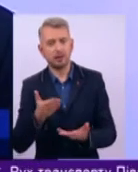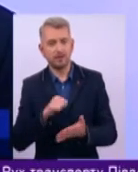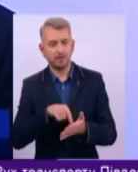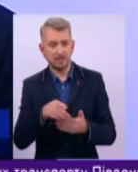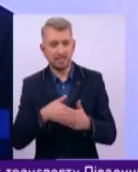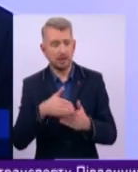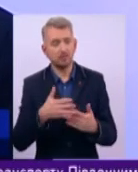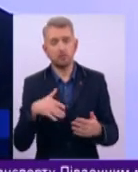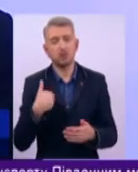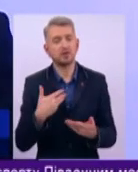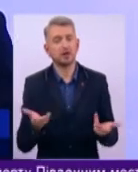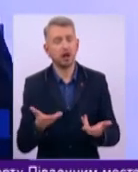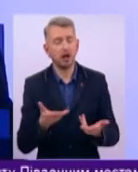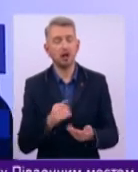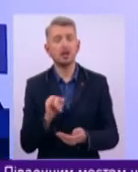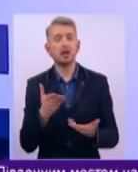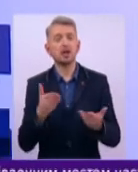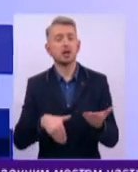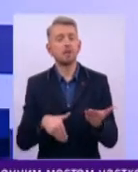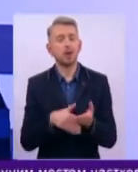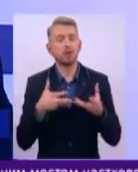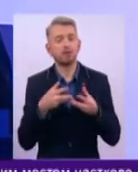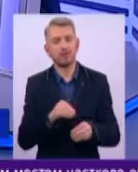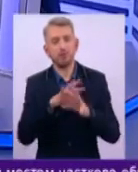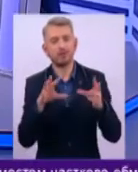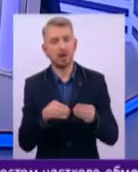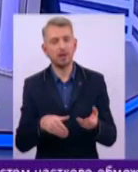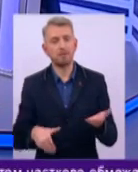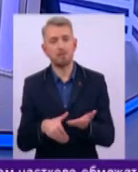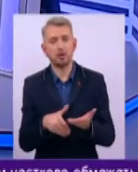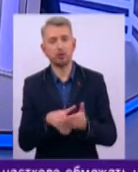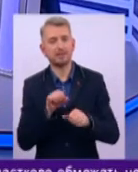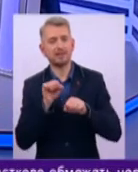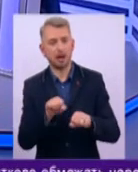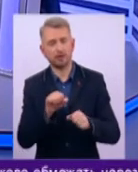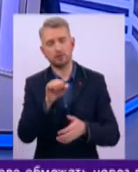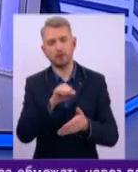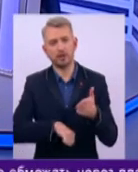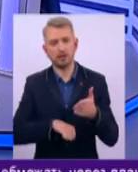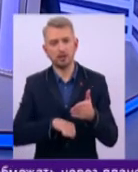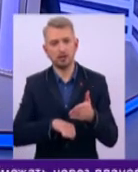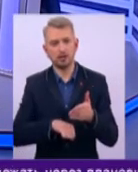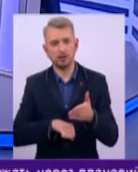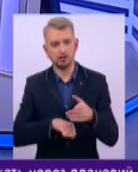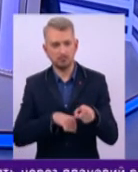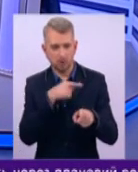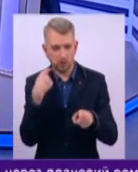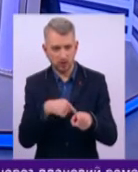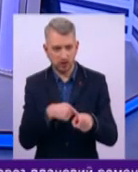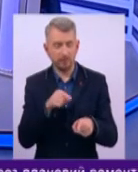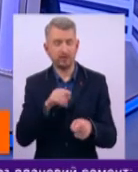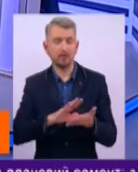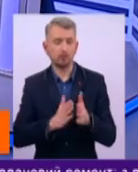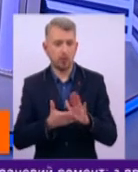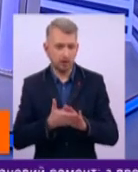і які методи впливу, взагалі методи захисту від агресора. В даній ситуації